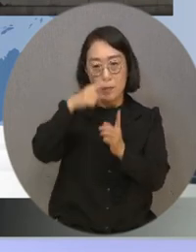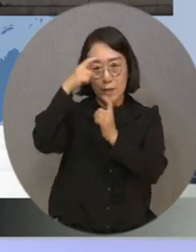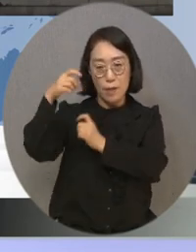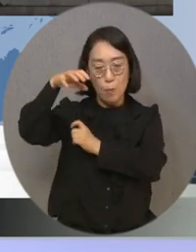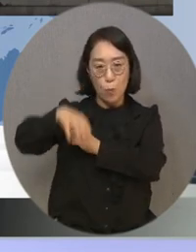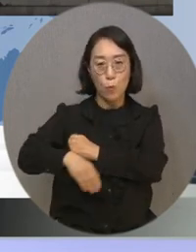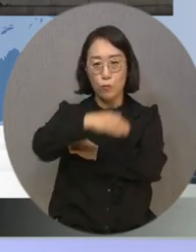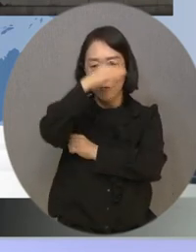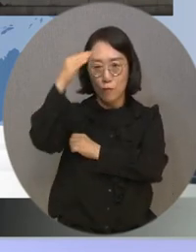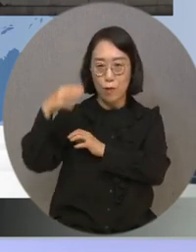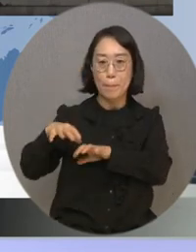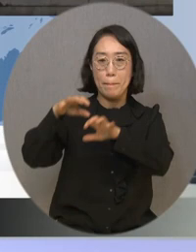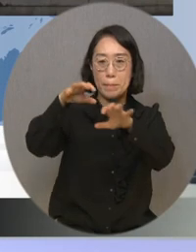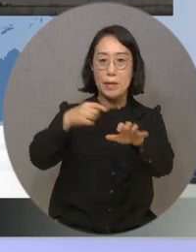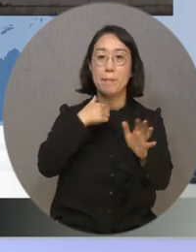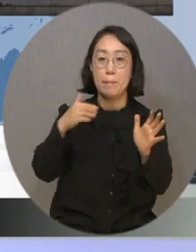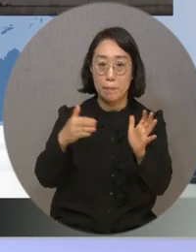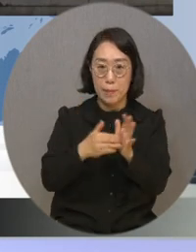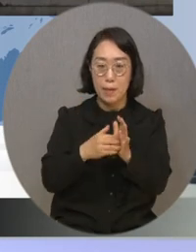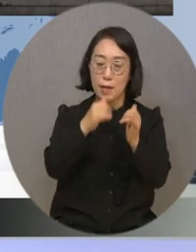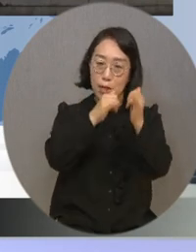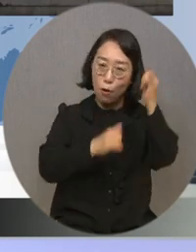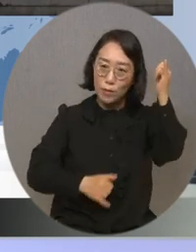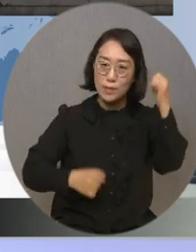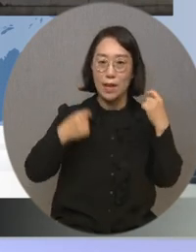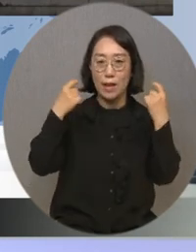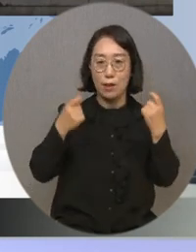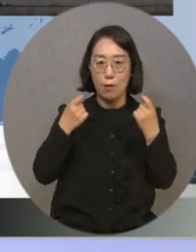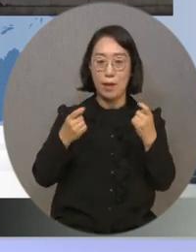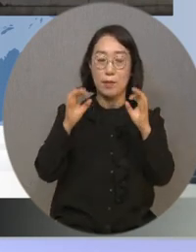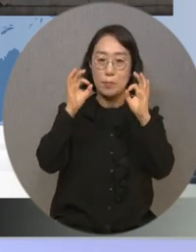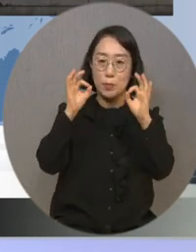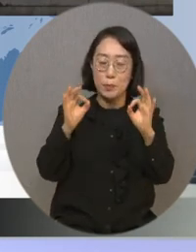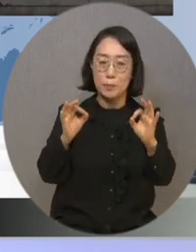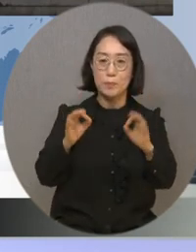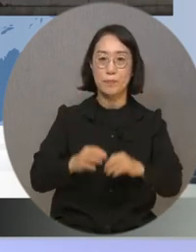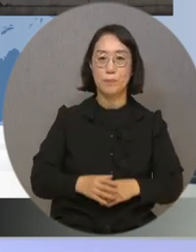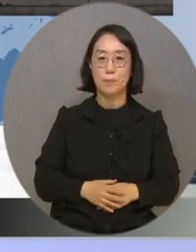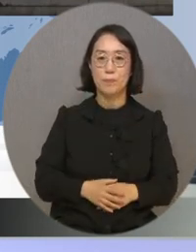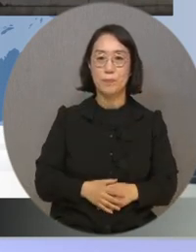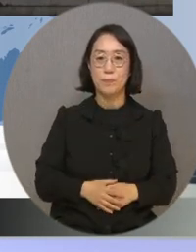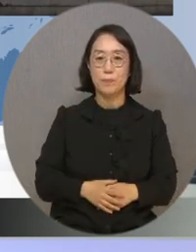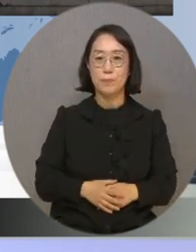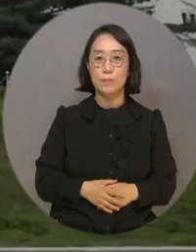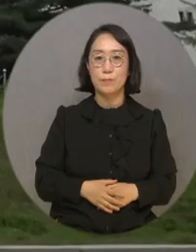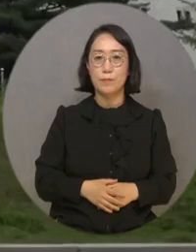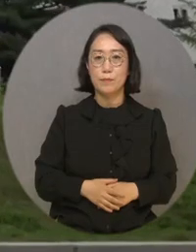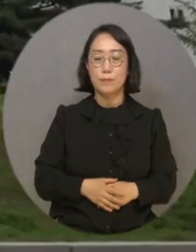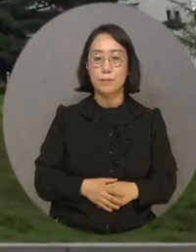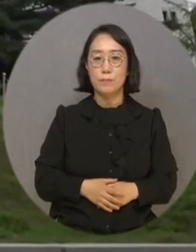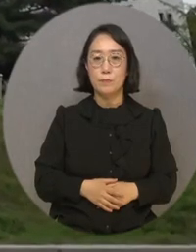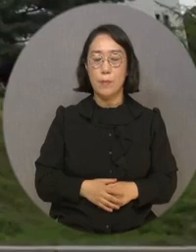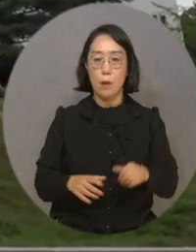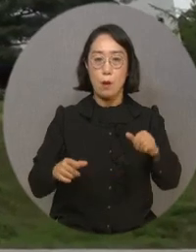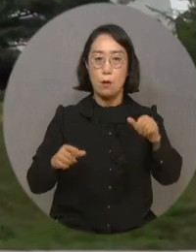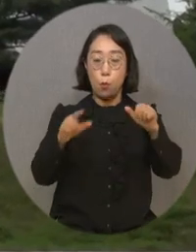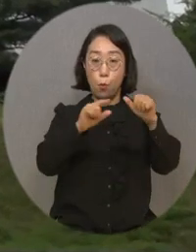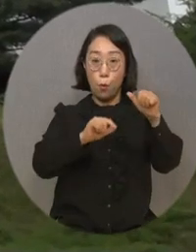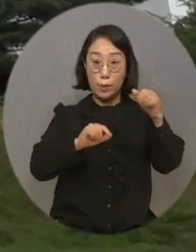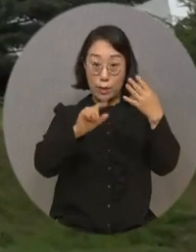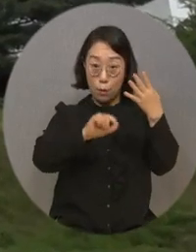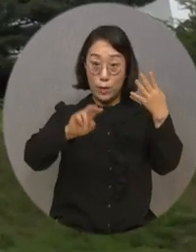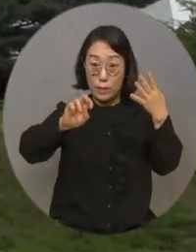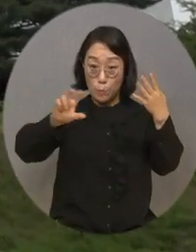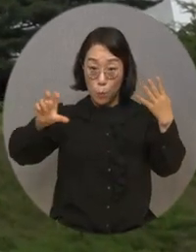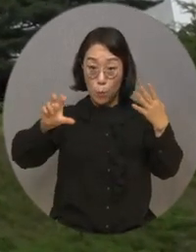행사를 가졌습니다. 역사 속으로 떠나는 여행, 정운성 기자가 다녀왔습니다. 지난 25일 의정부